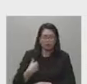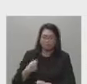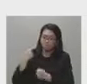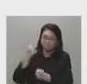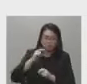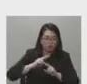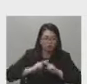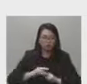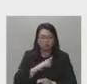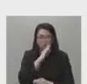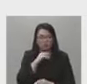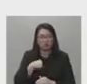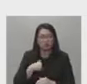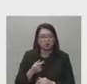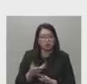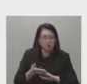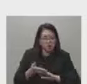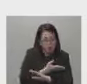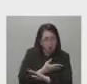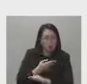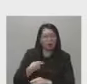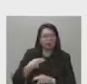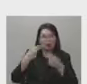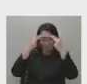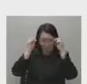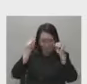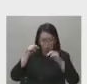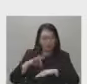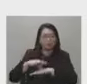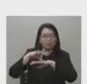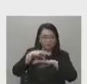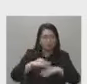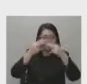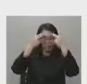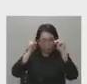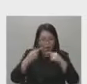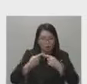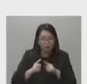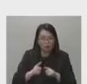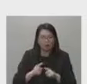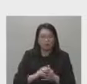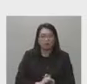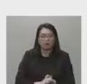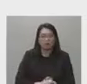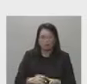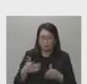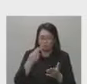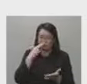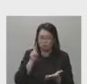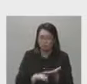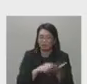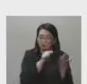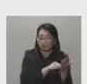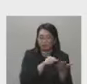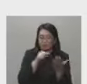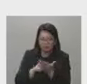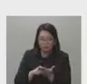ยเขาบอกว่าอาจจะเกิดก่อนที่ท่านนายกได้รับการโปรดเกล้าแต่งตั้งแต่2และ3ฉบับ2และ3ชัดเ